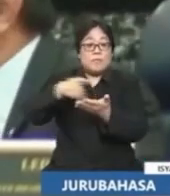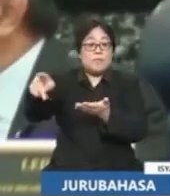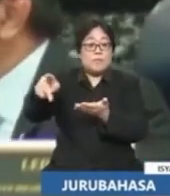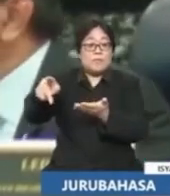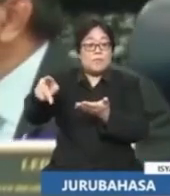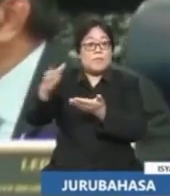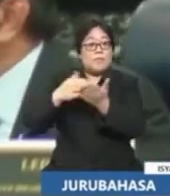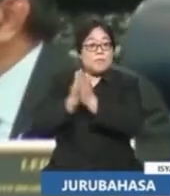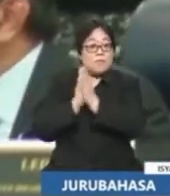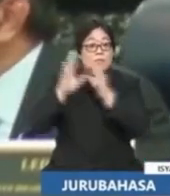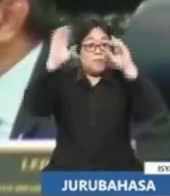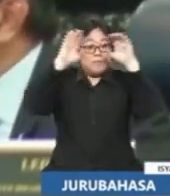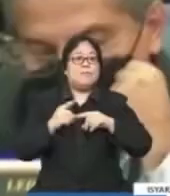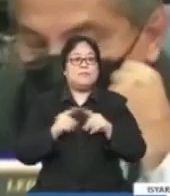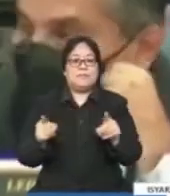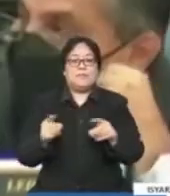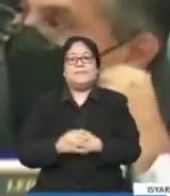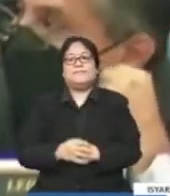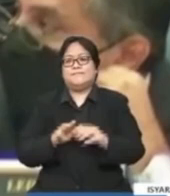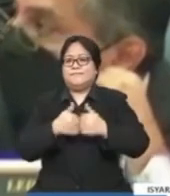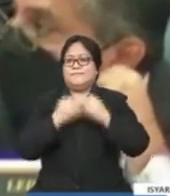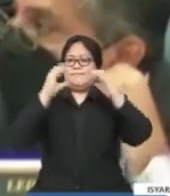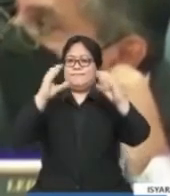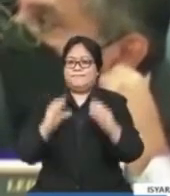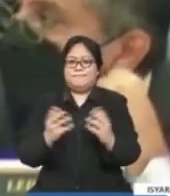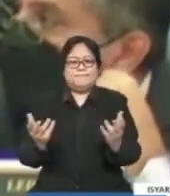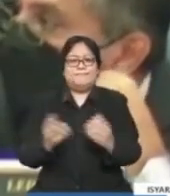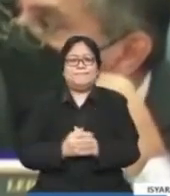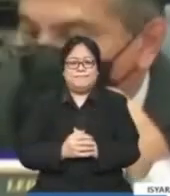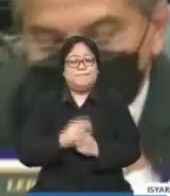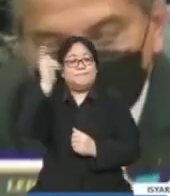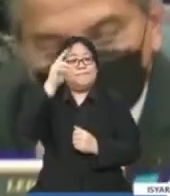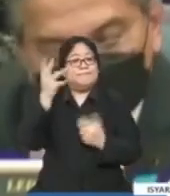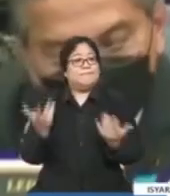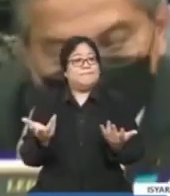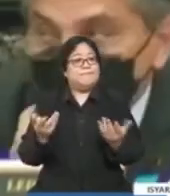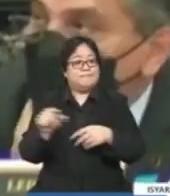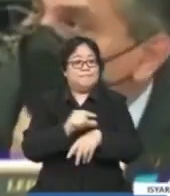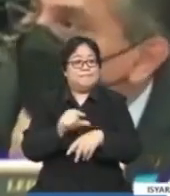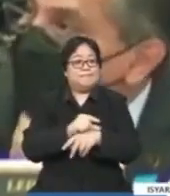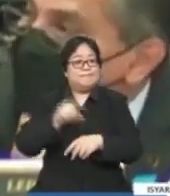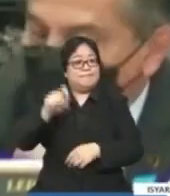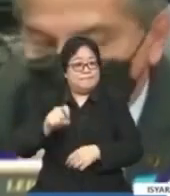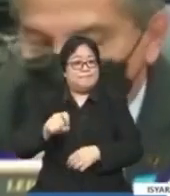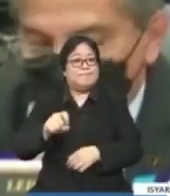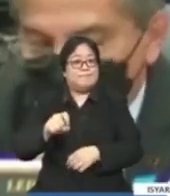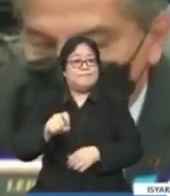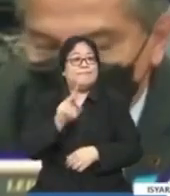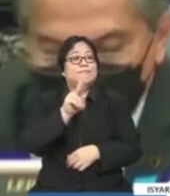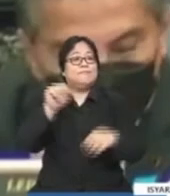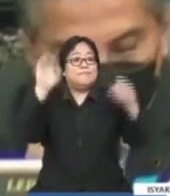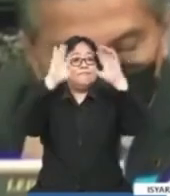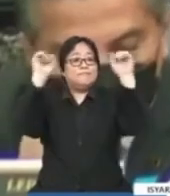dibayar oleh pihak pemohon atau majikan? Bagaimana dan mekanisme apa kerajaan akan gunakan untuk memastikan